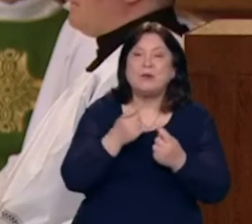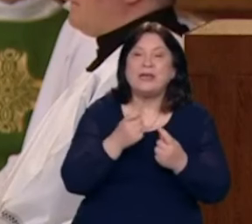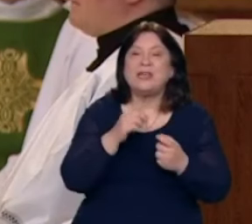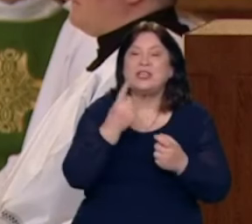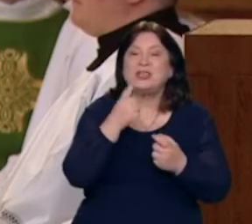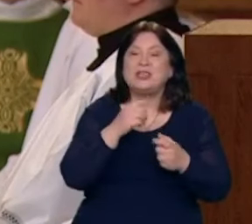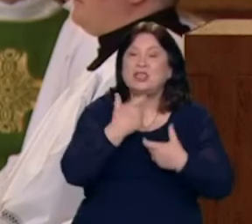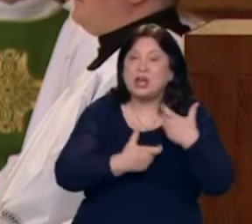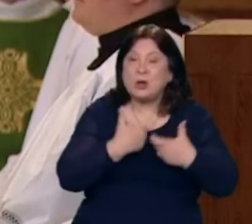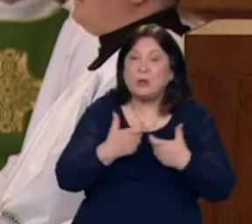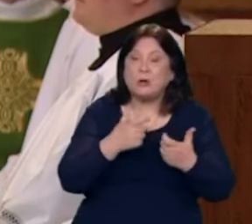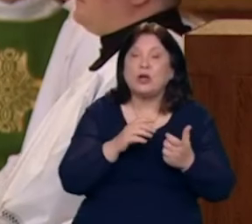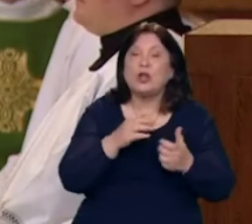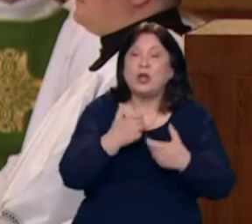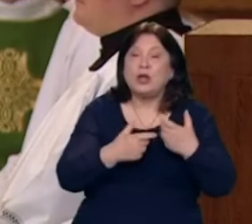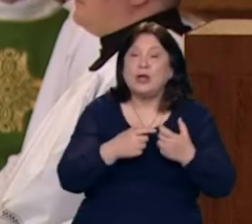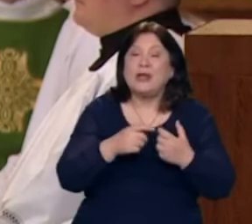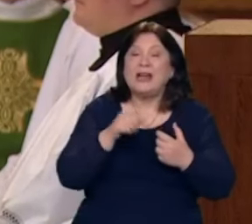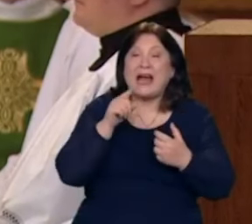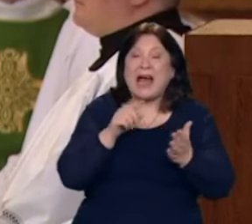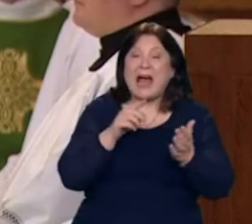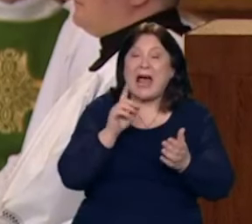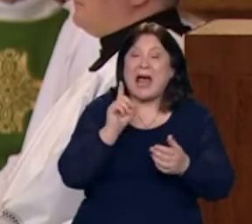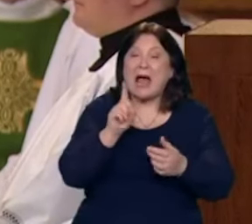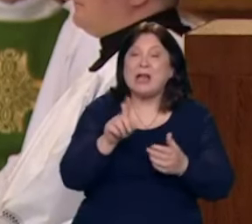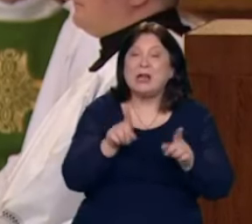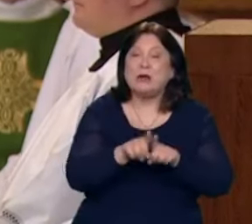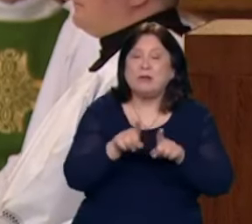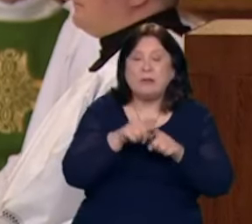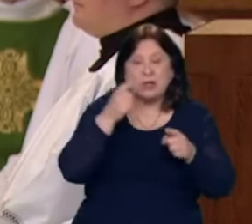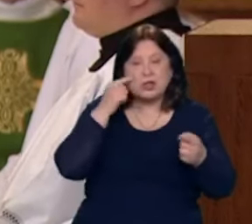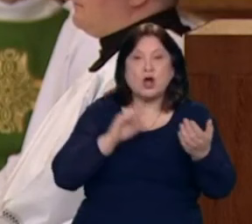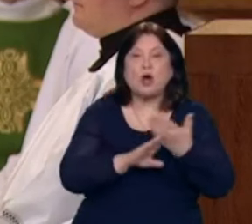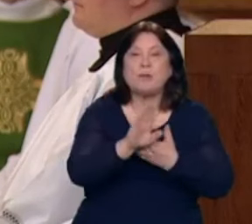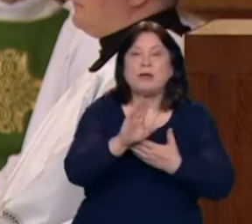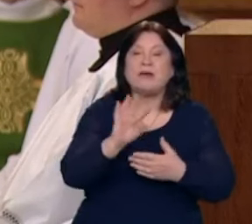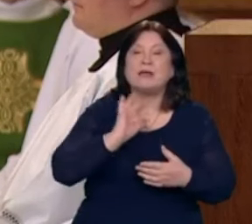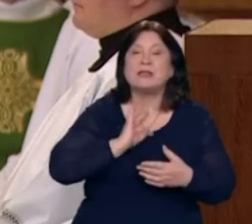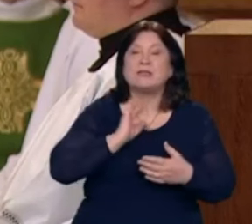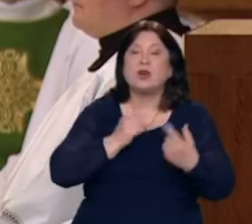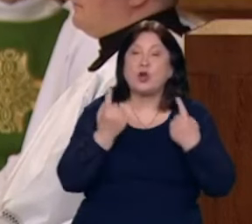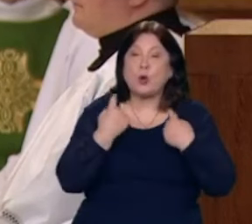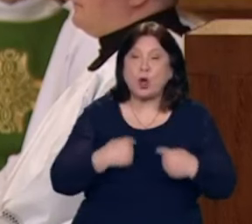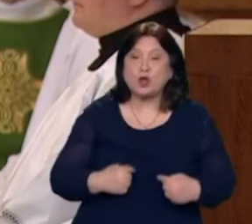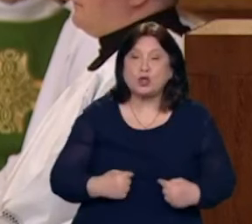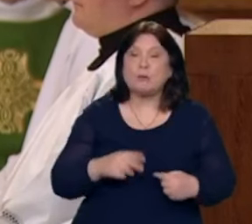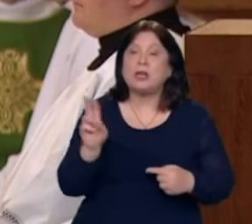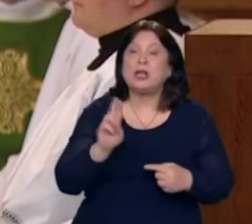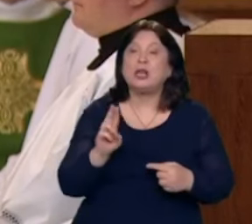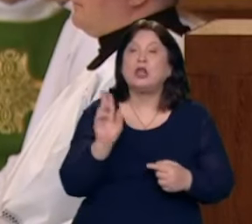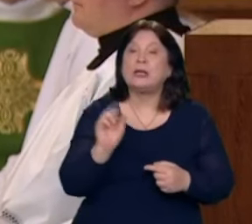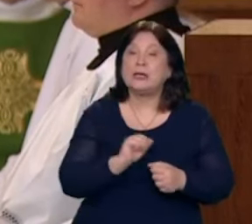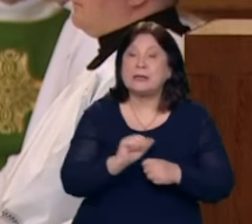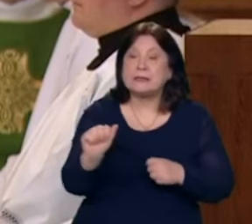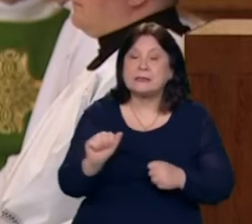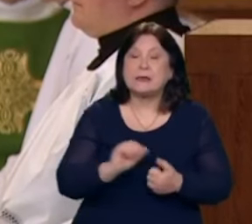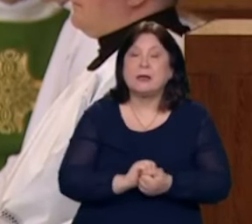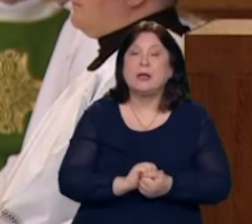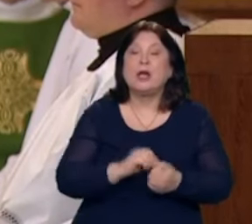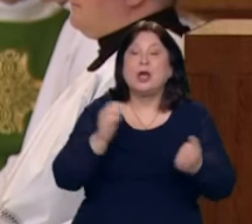poprzez to dzieło jakoś także objawia swoją osobowość odnajduje w